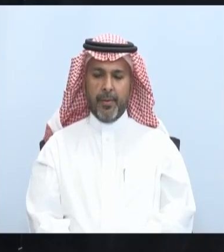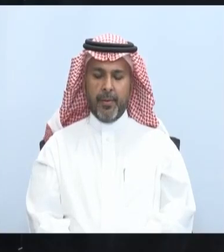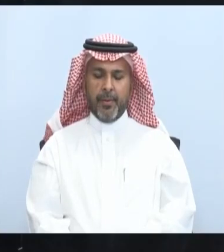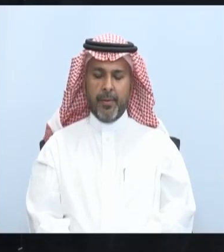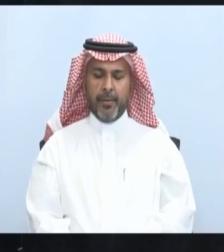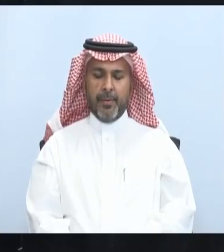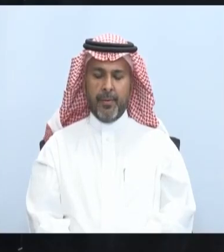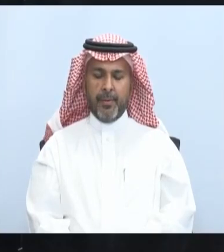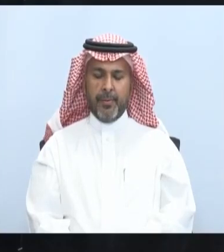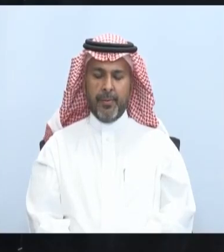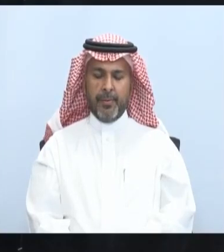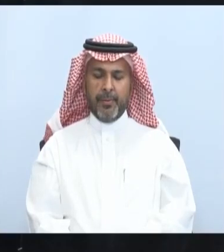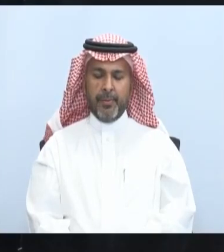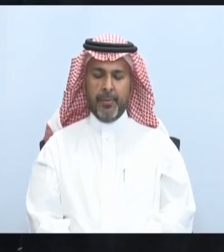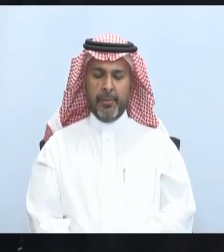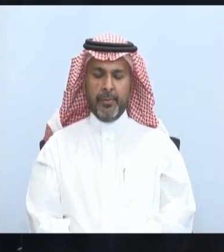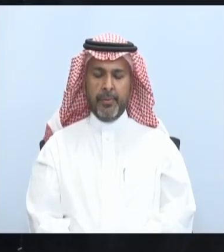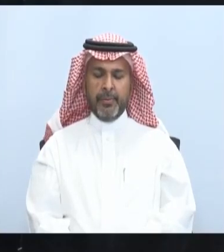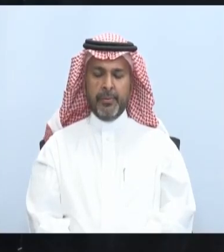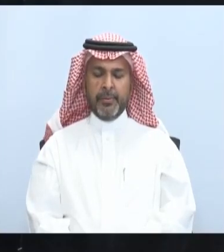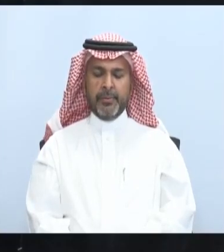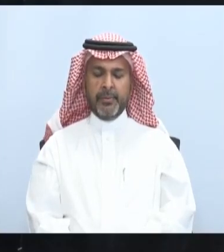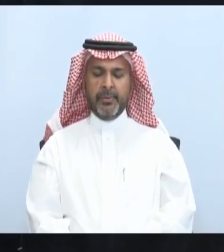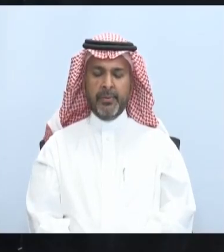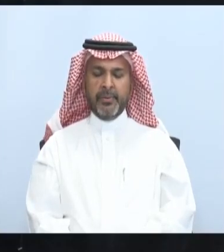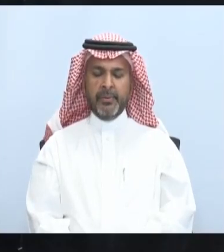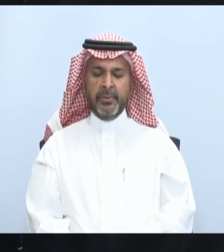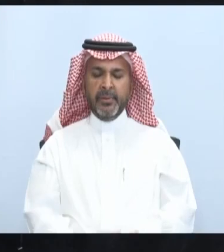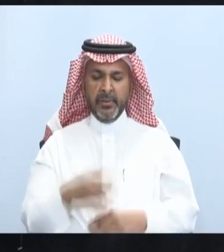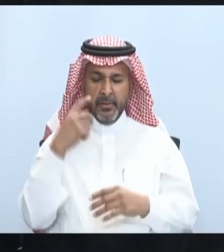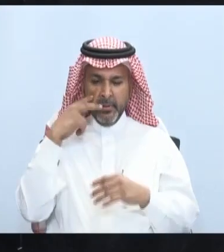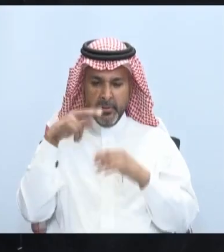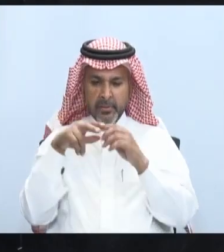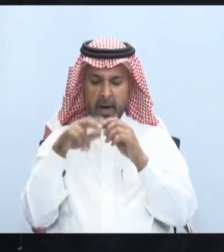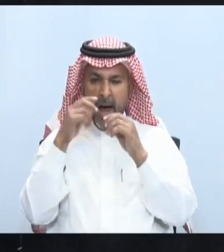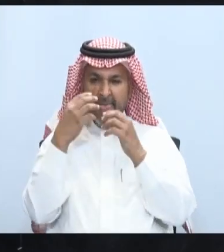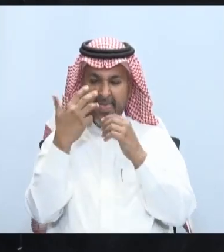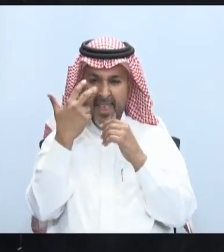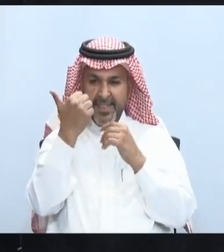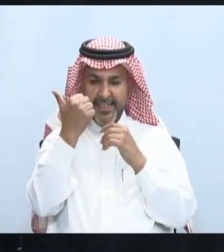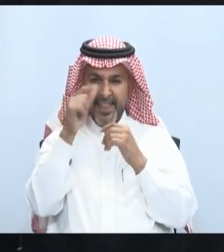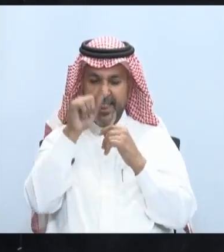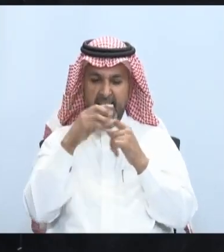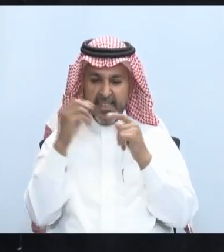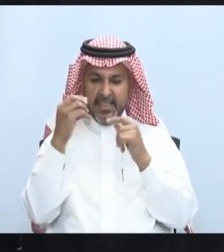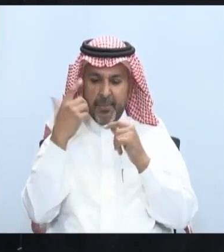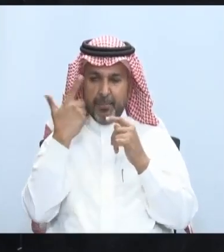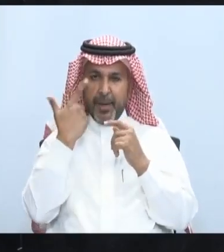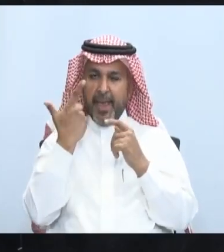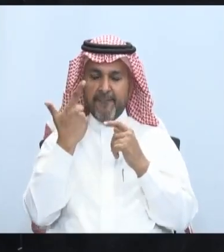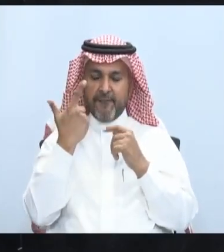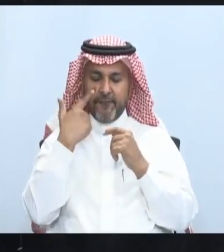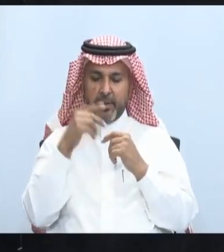قمنا وزعنا الجذر على هذه الاعداد عشان يرسل التعامل معها وتبسيطها الى صوت صوره طيب